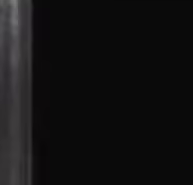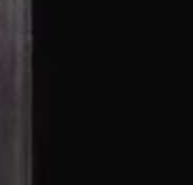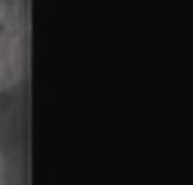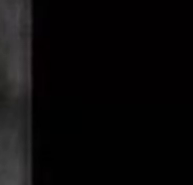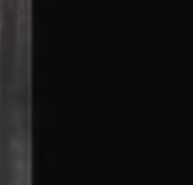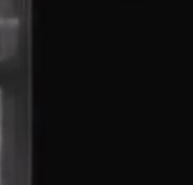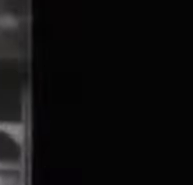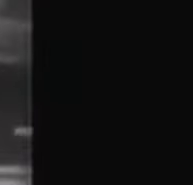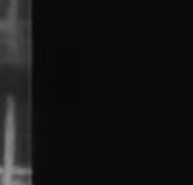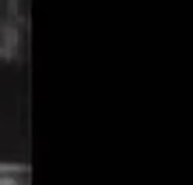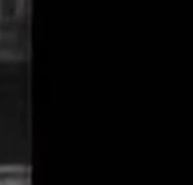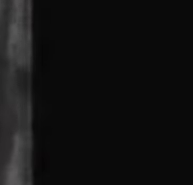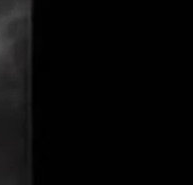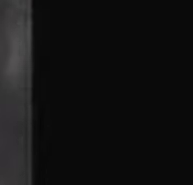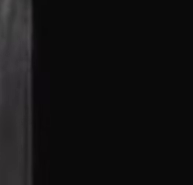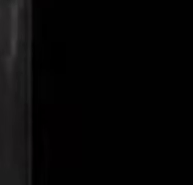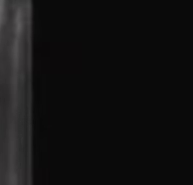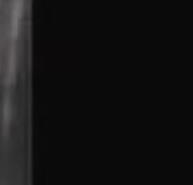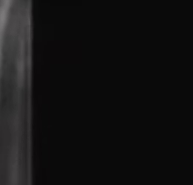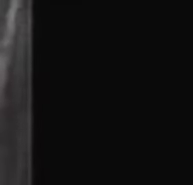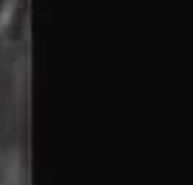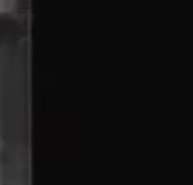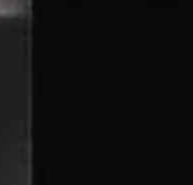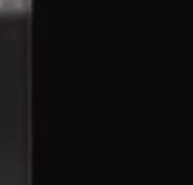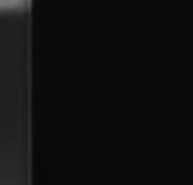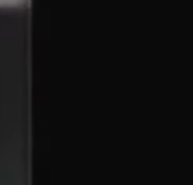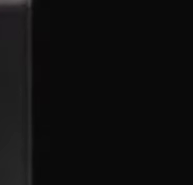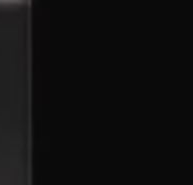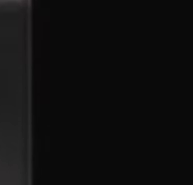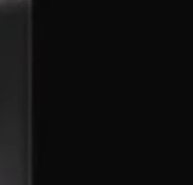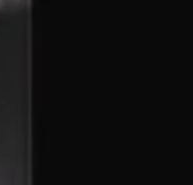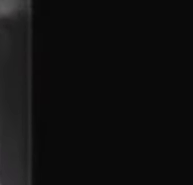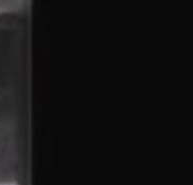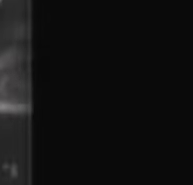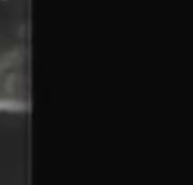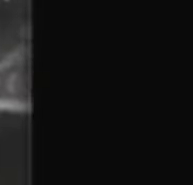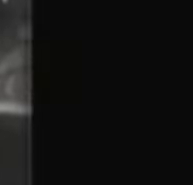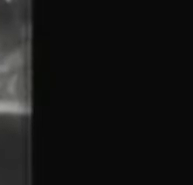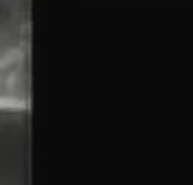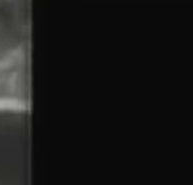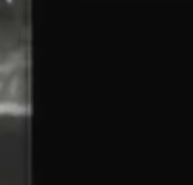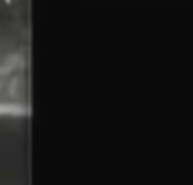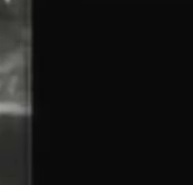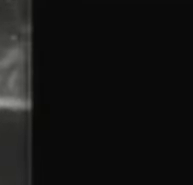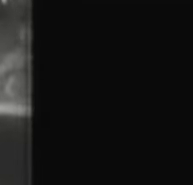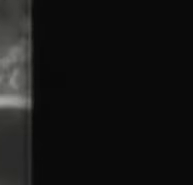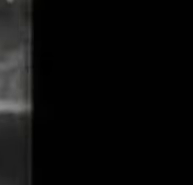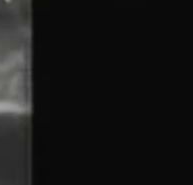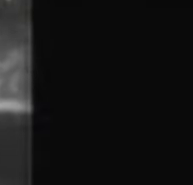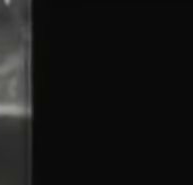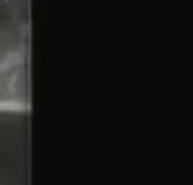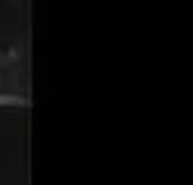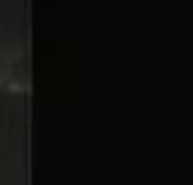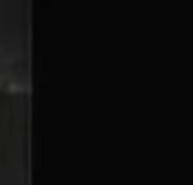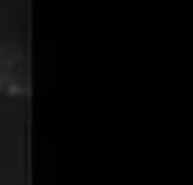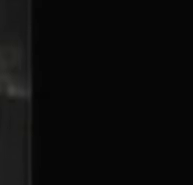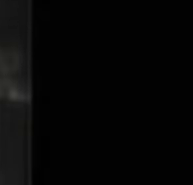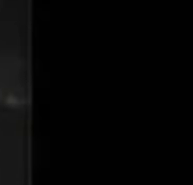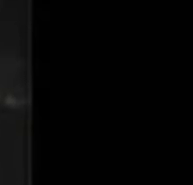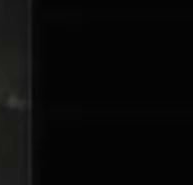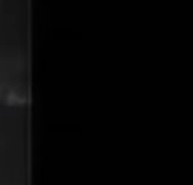Die NS-Ideologie betrachtete auch Armut und Obdachlosigkeit als soziales Versagen und schrieb dies